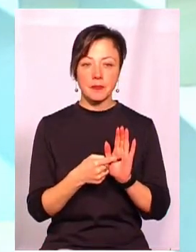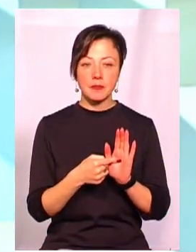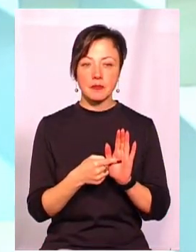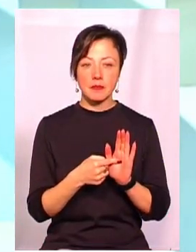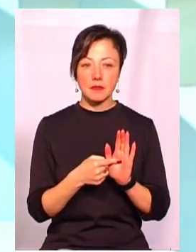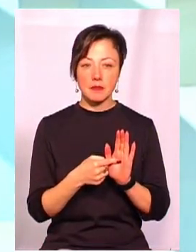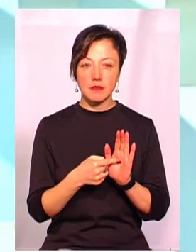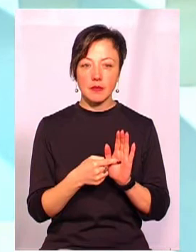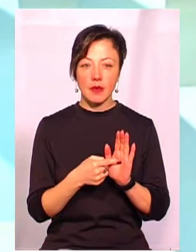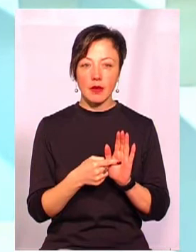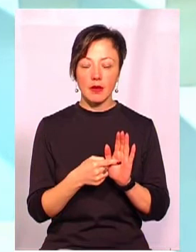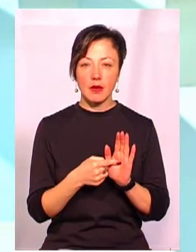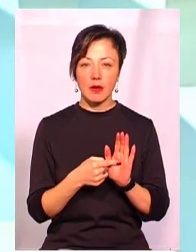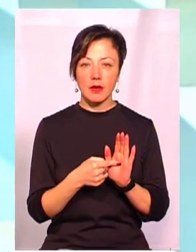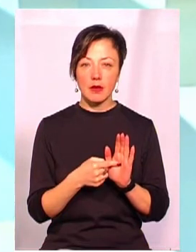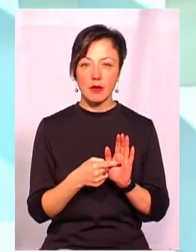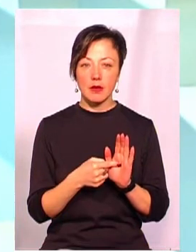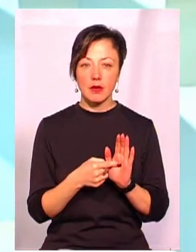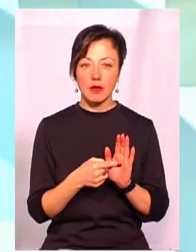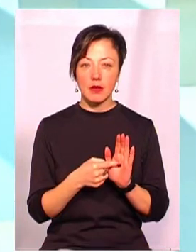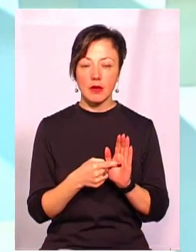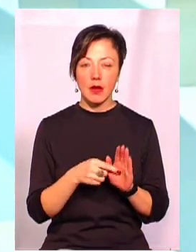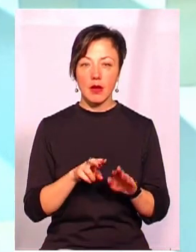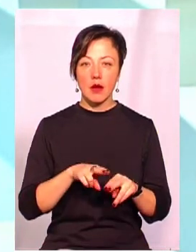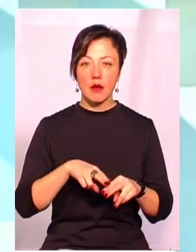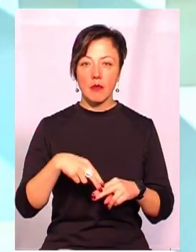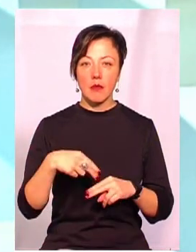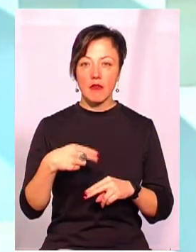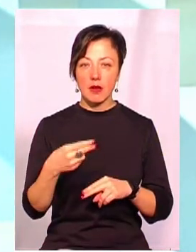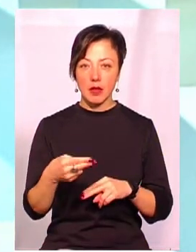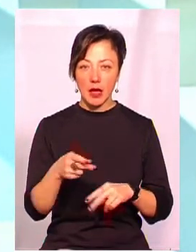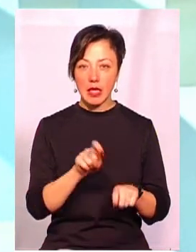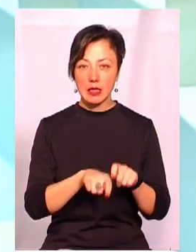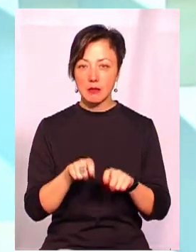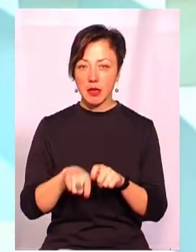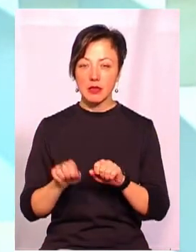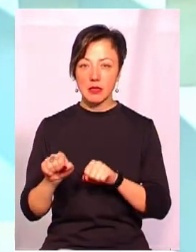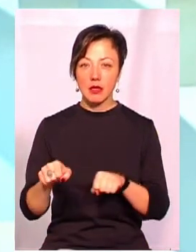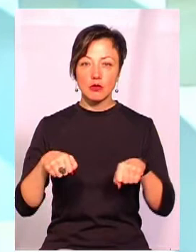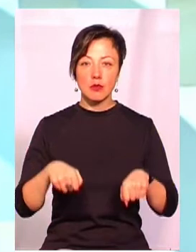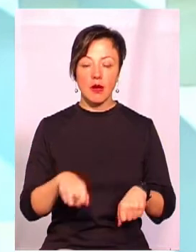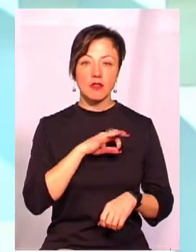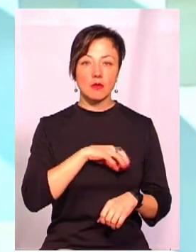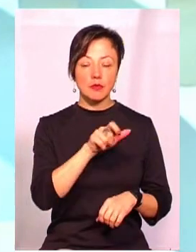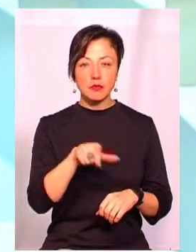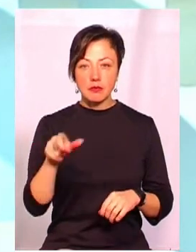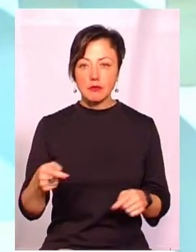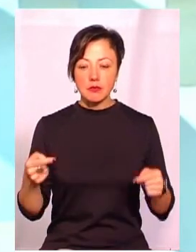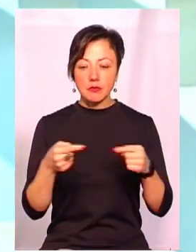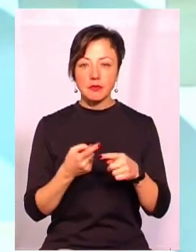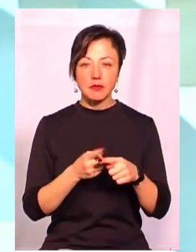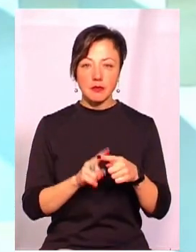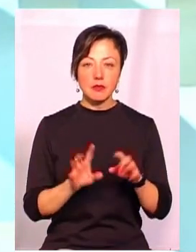повноваження, навіть розширені повноваження матиме інспекція захисту прав споживачів. Відповідно до